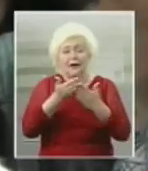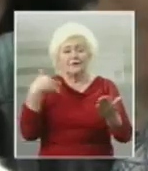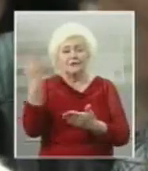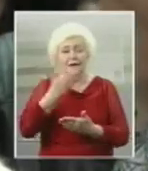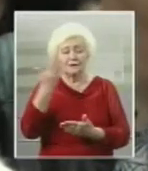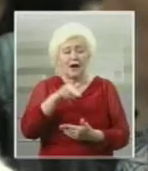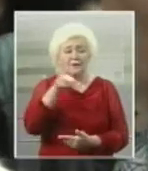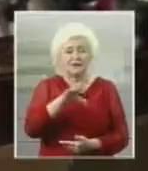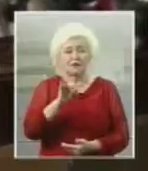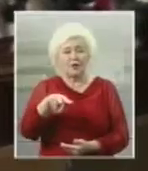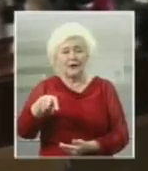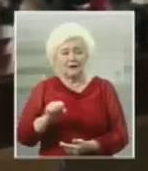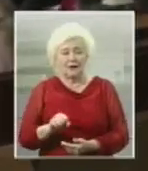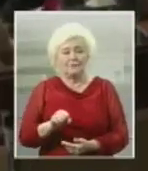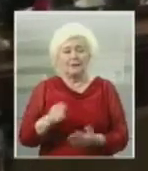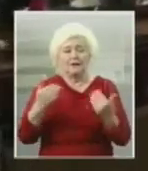лекції Пітера Стоквелла.